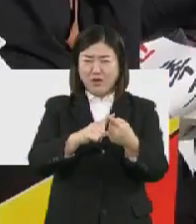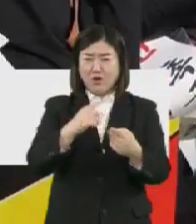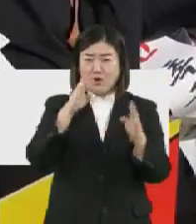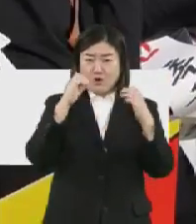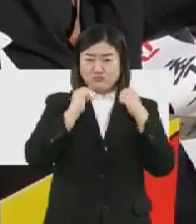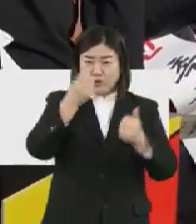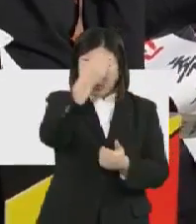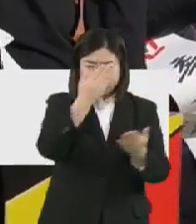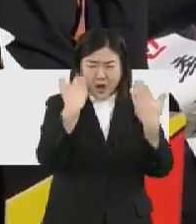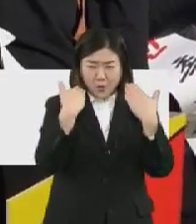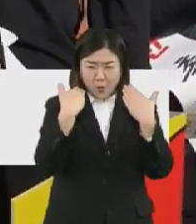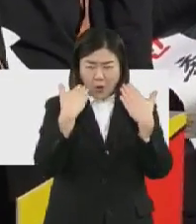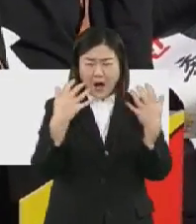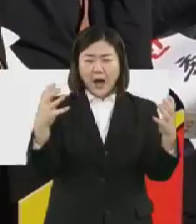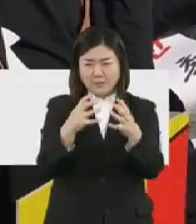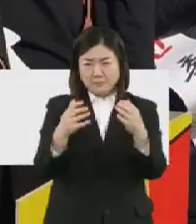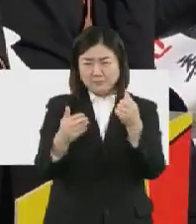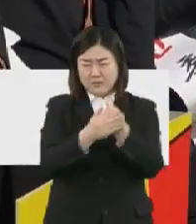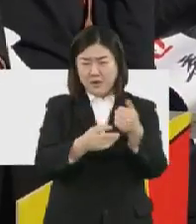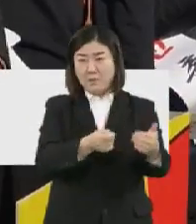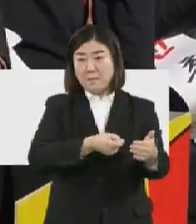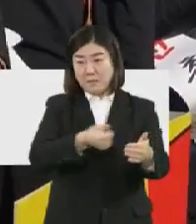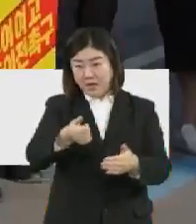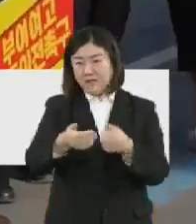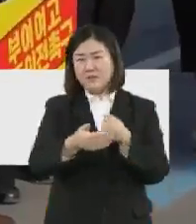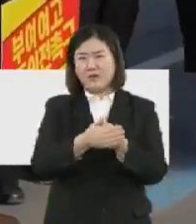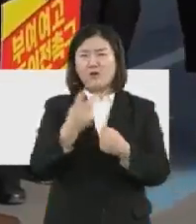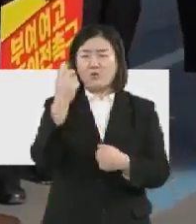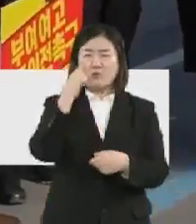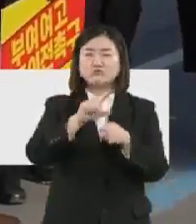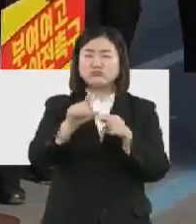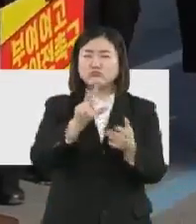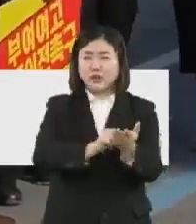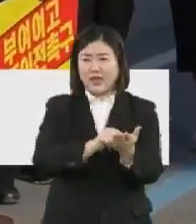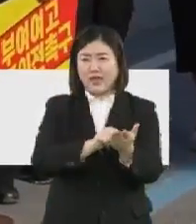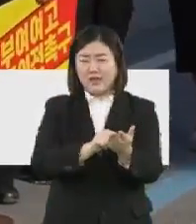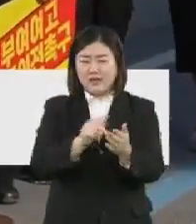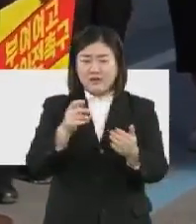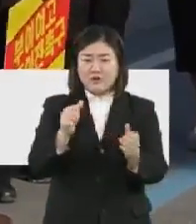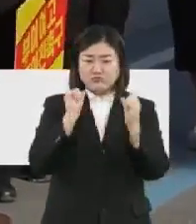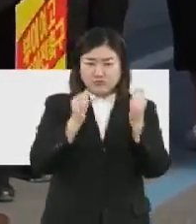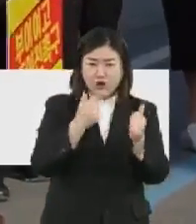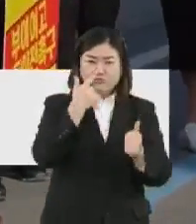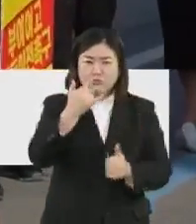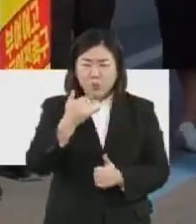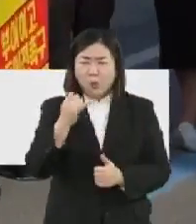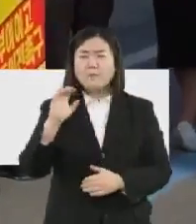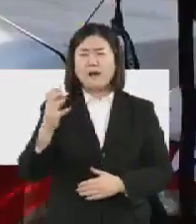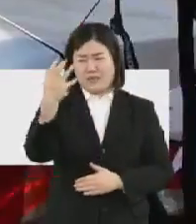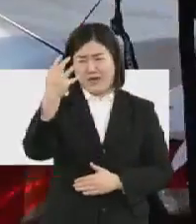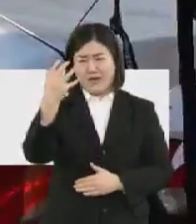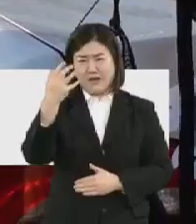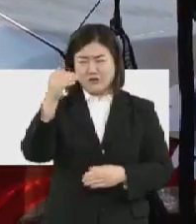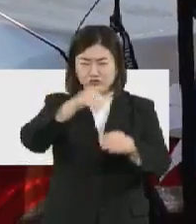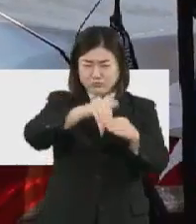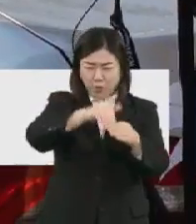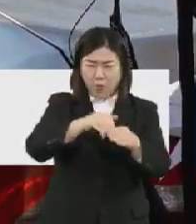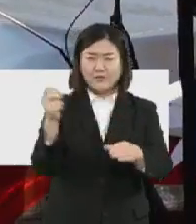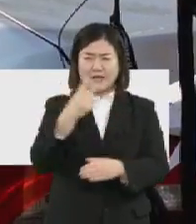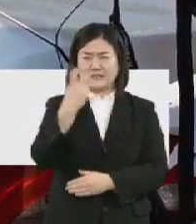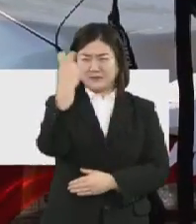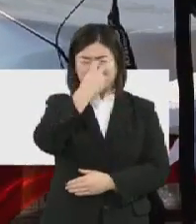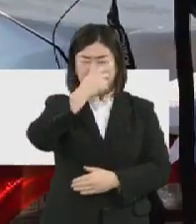검토하라 며 반려 해 논란을 빚어 봣습니다 이후 부여 군과 학부모 등의 반대로 찬반투표 와